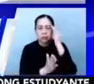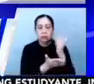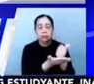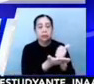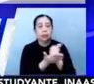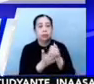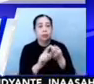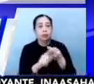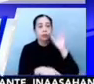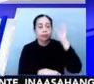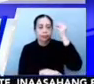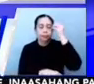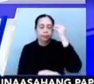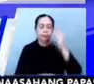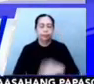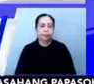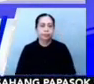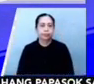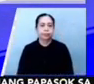na pamahalaan.